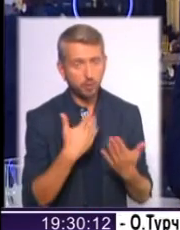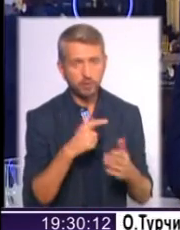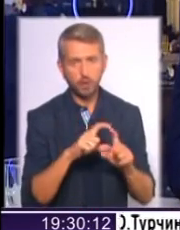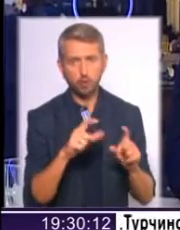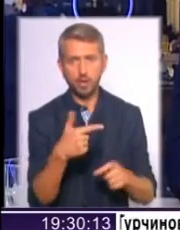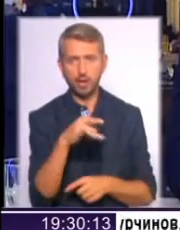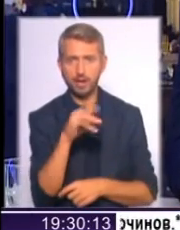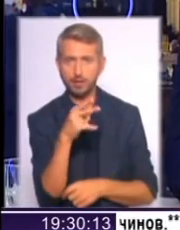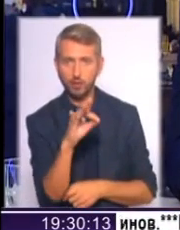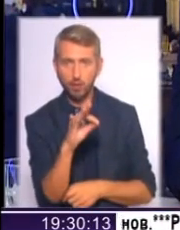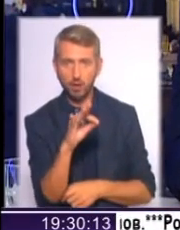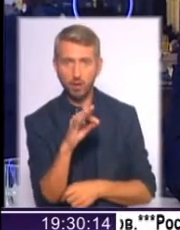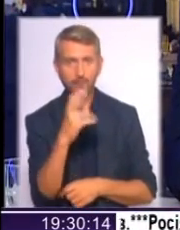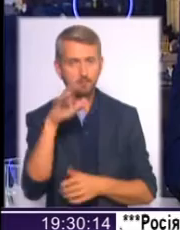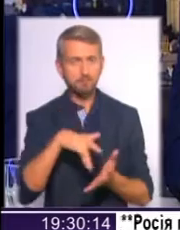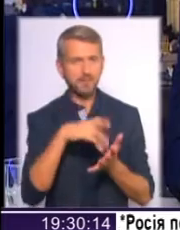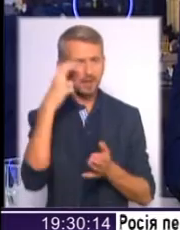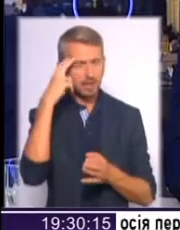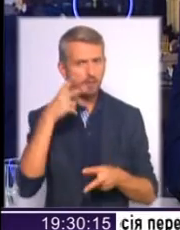«Грінко» в місті Києві завершились, мабуть, в році